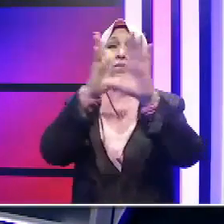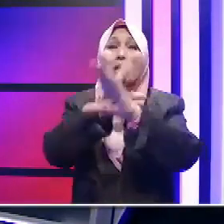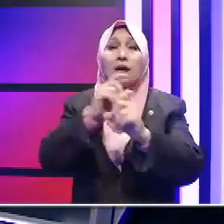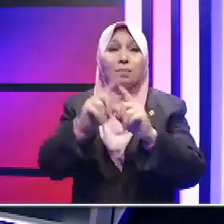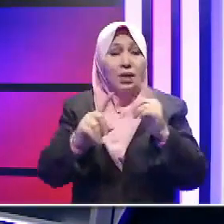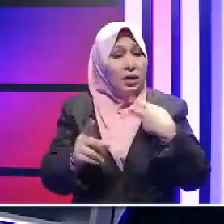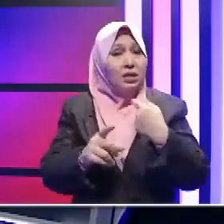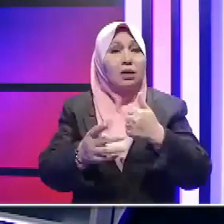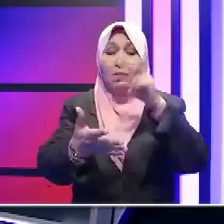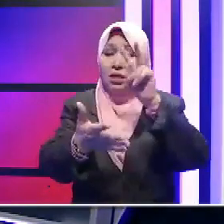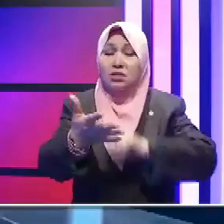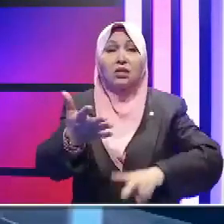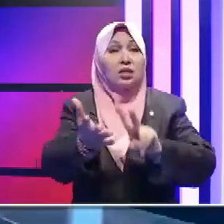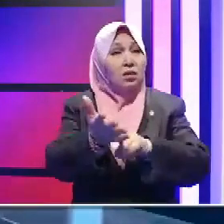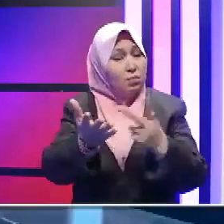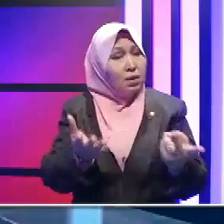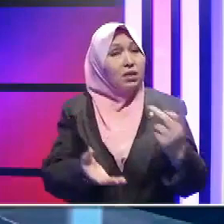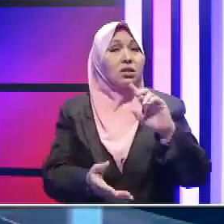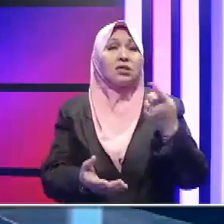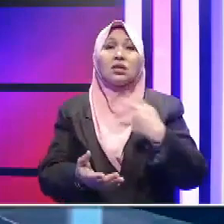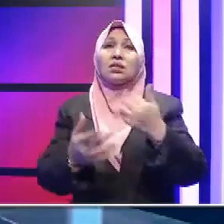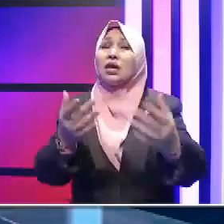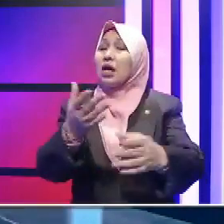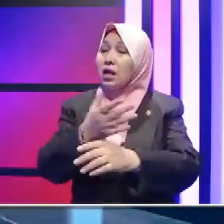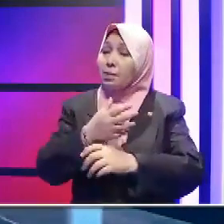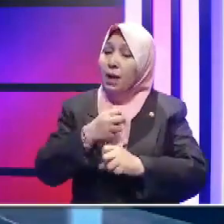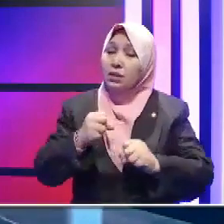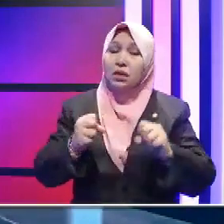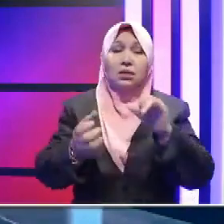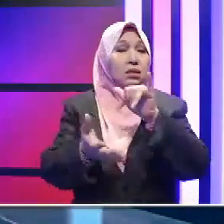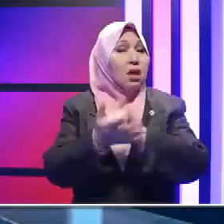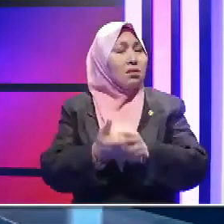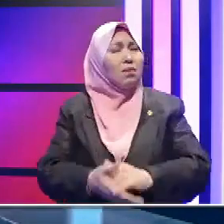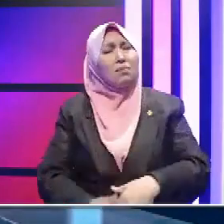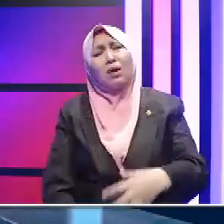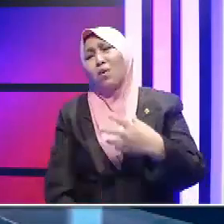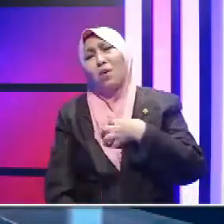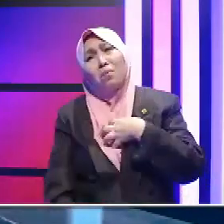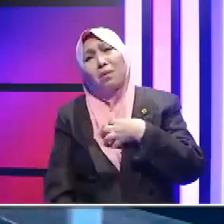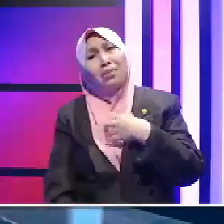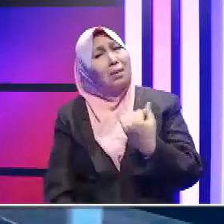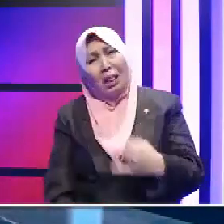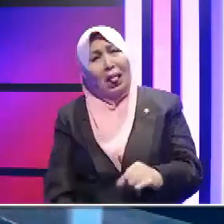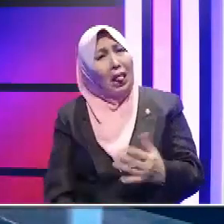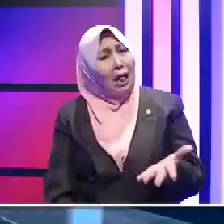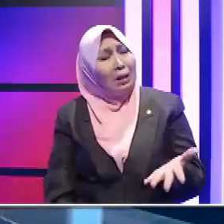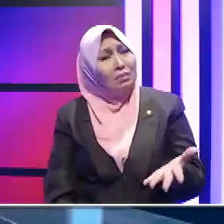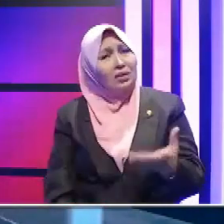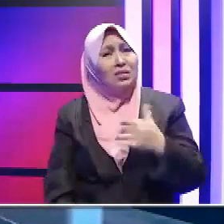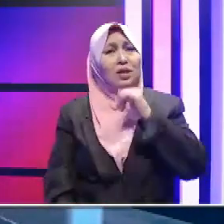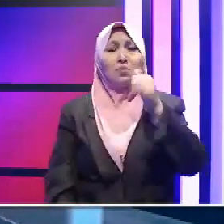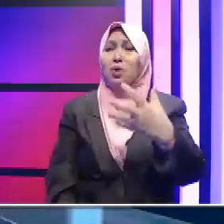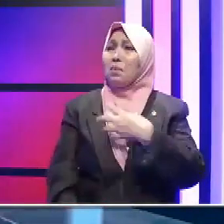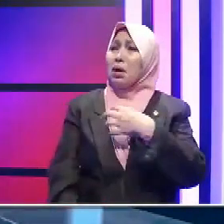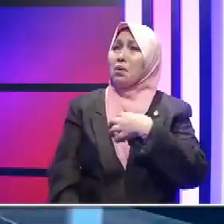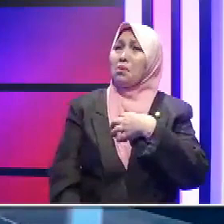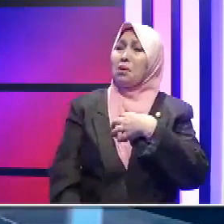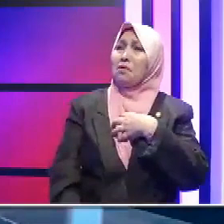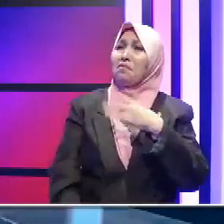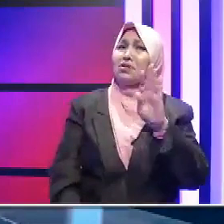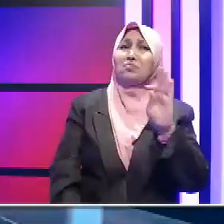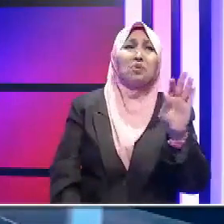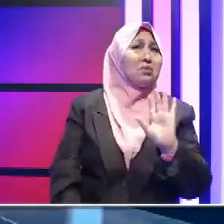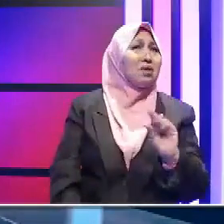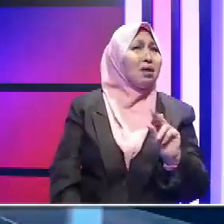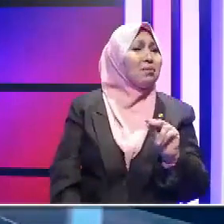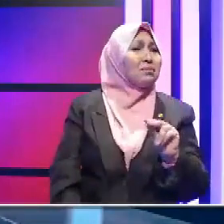baca terjemahan saja kan dimana kita akan mendapatkan nih Hai mengeluh kontak mulih Ku sibuk kamu buka Facebook pun jadi